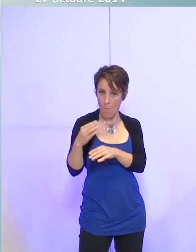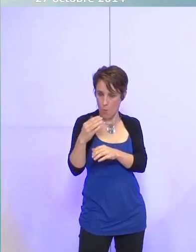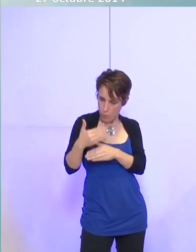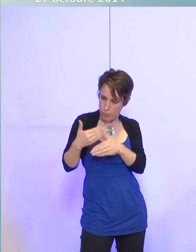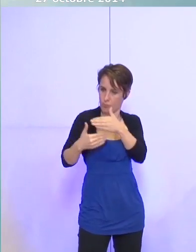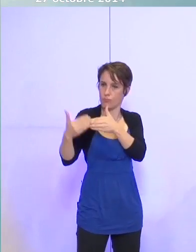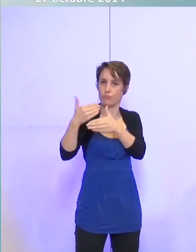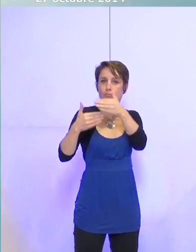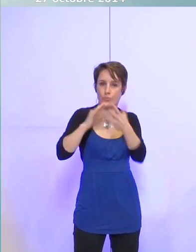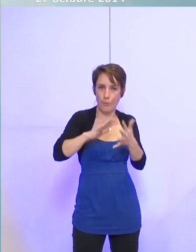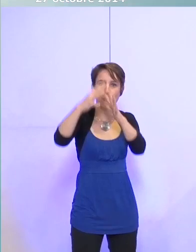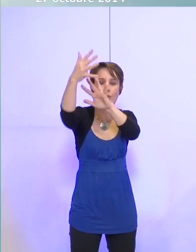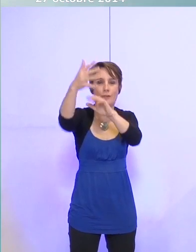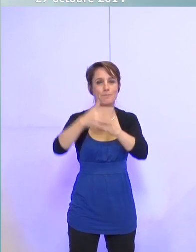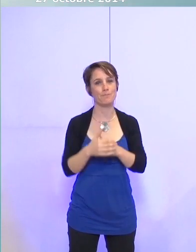Merci.